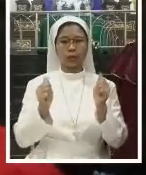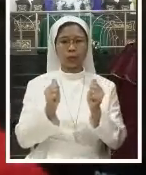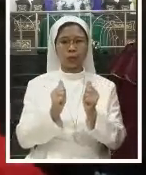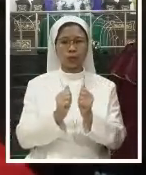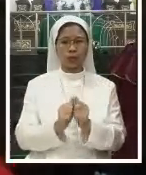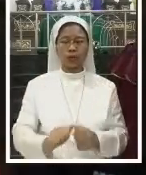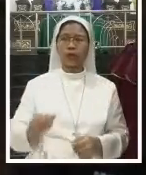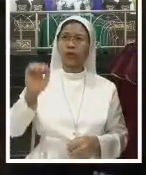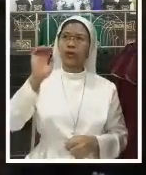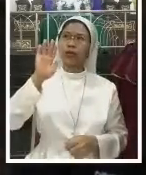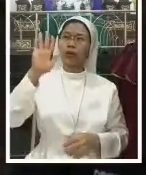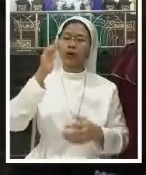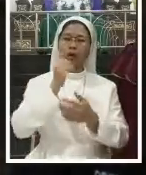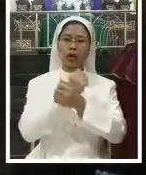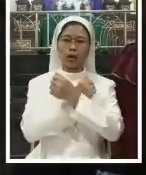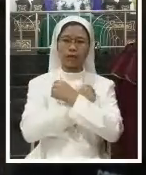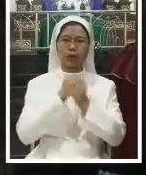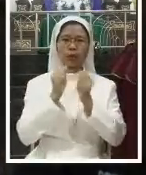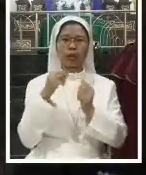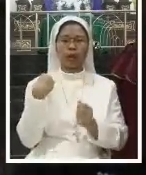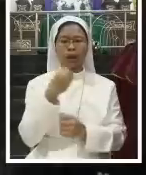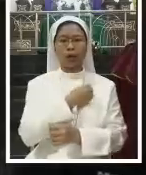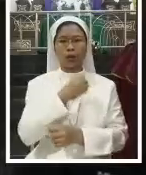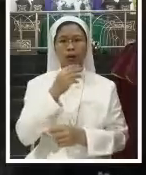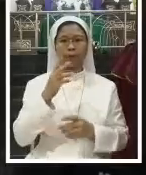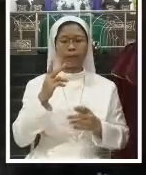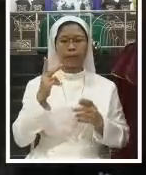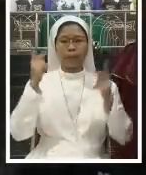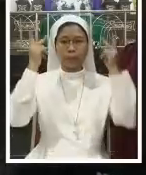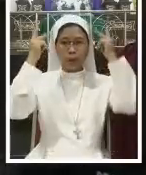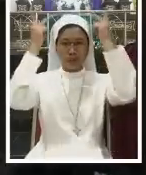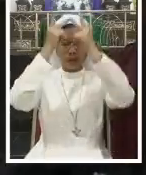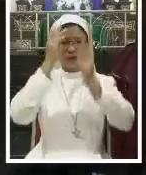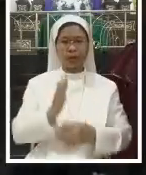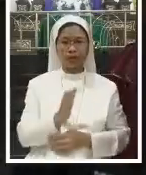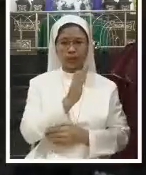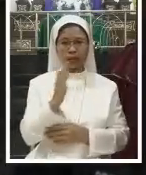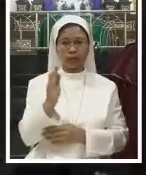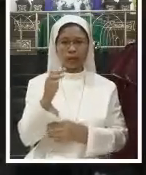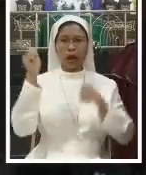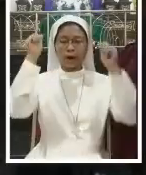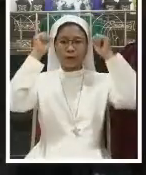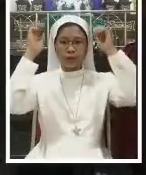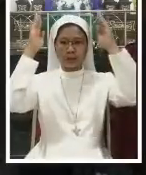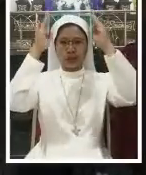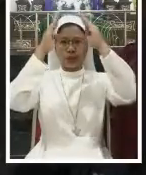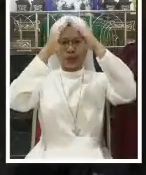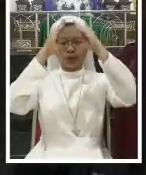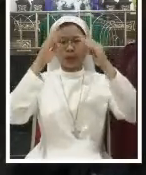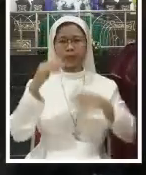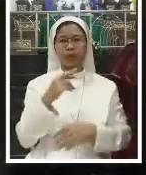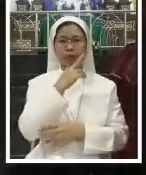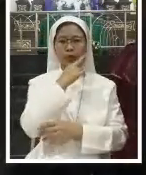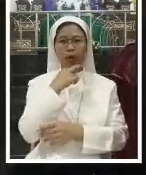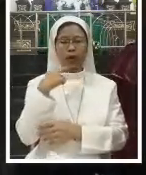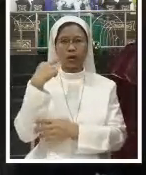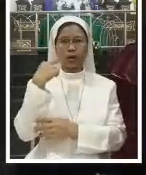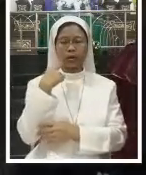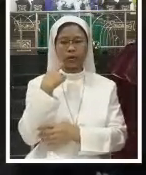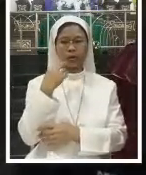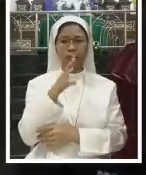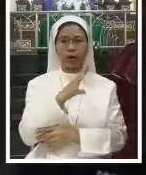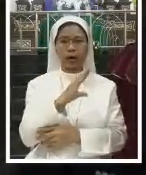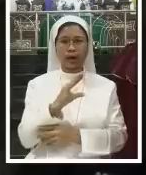sa paggamot, kaibakan sa mong Papa si Francisco, asin kan sa mong Obispo